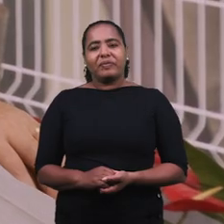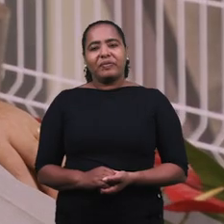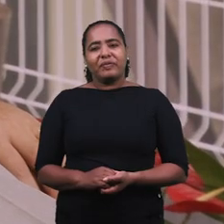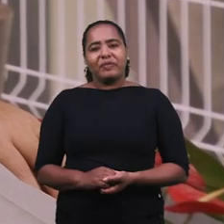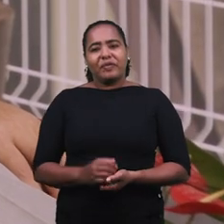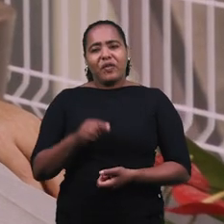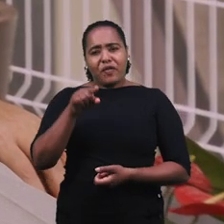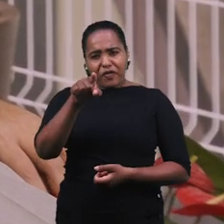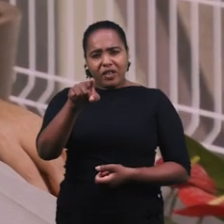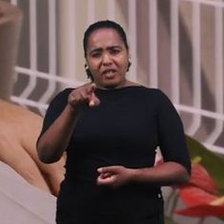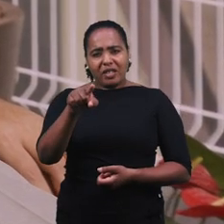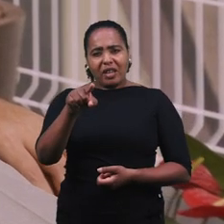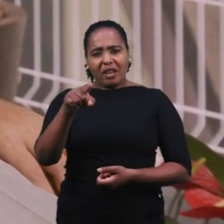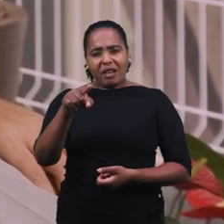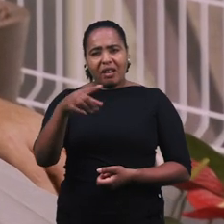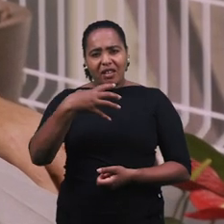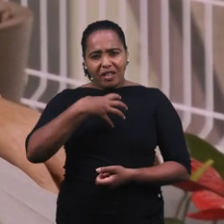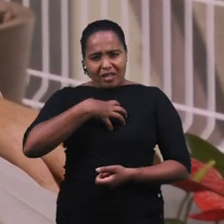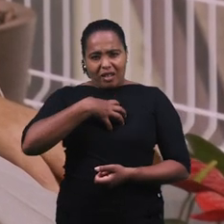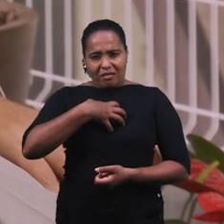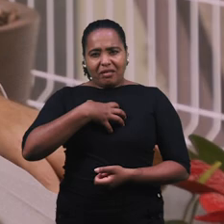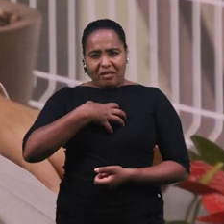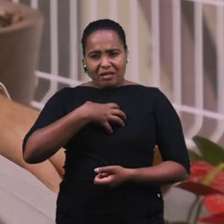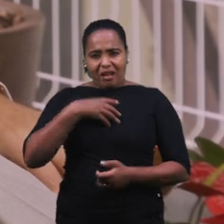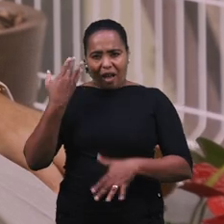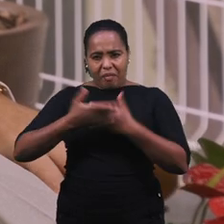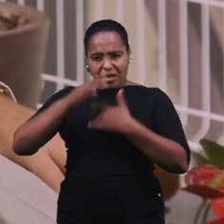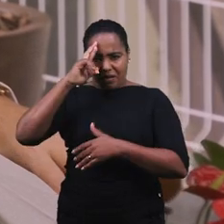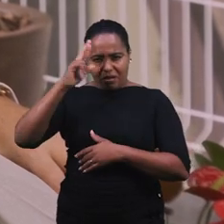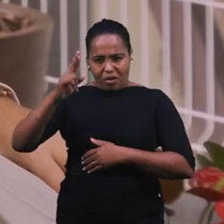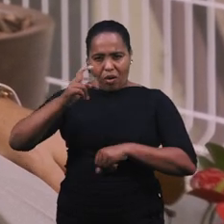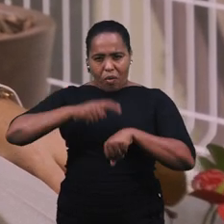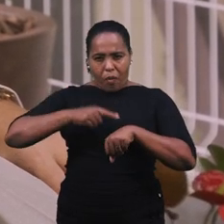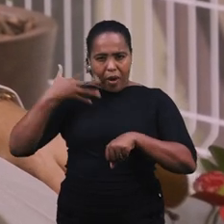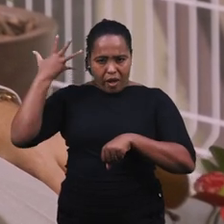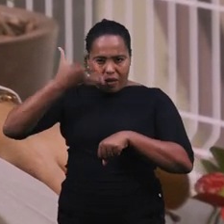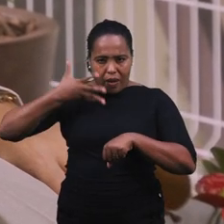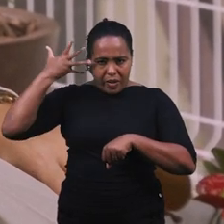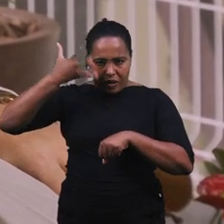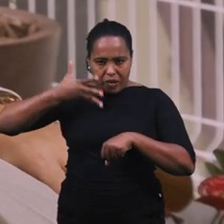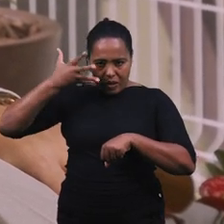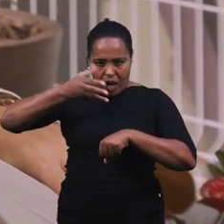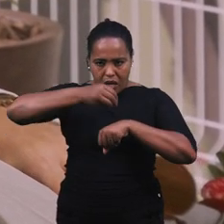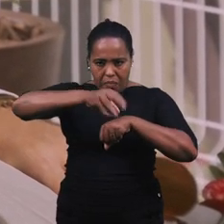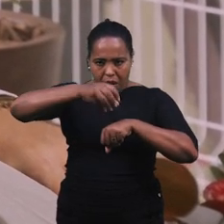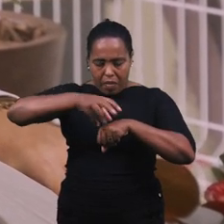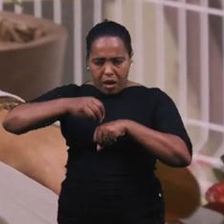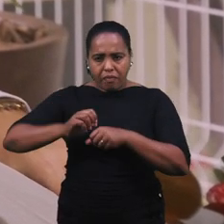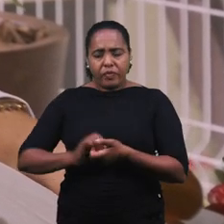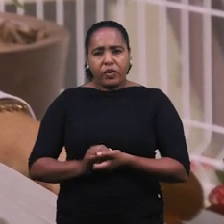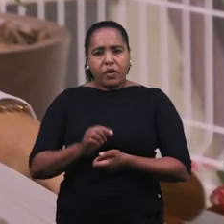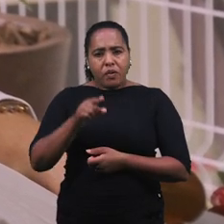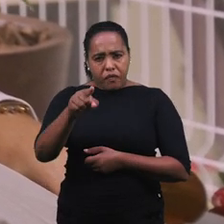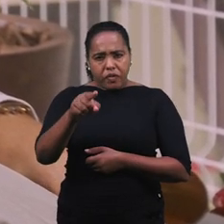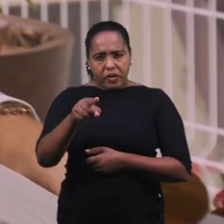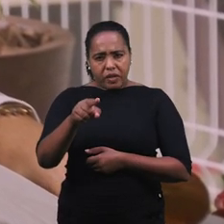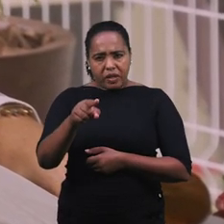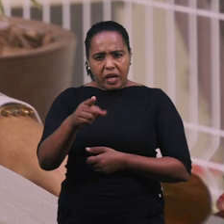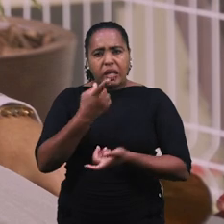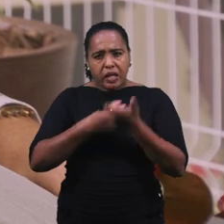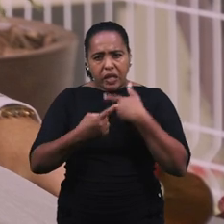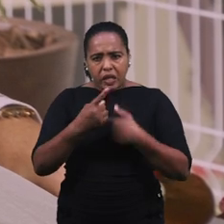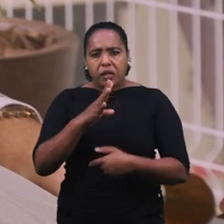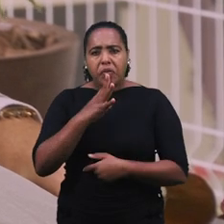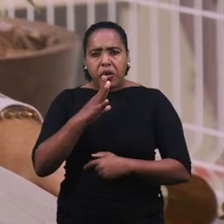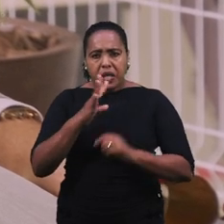Vous avez été touché par le message transmis à travers cette formation. Vous aimeriez connaître l'Église chrétienne Maranatha.